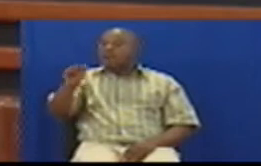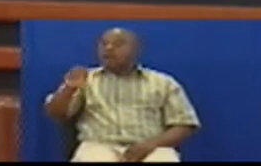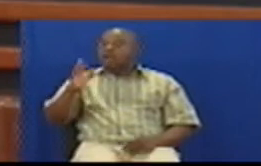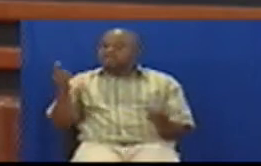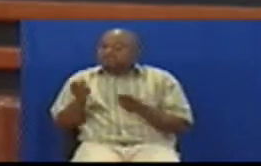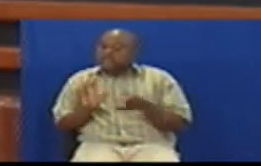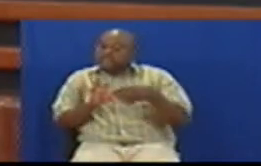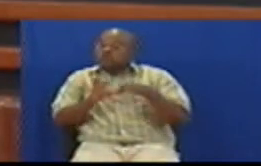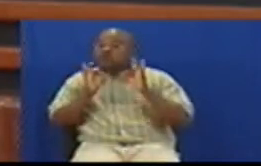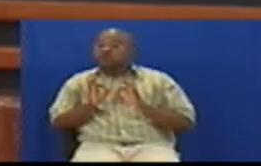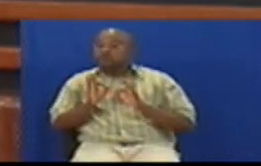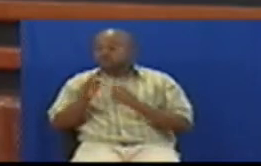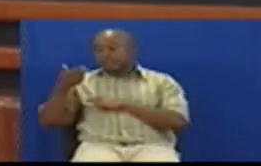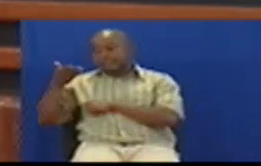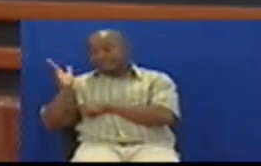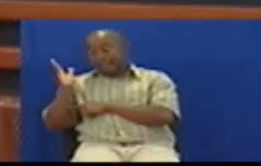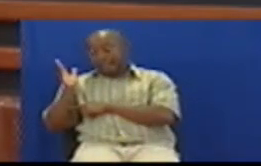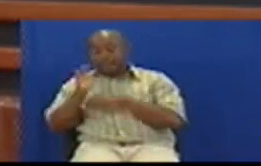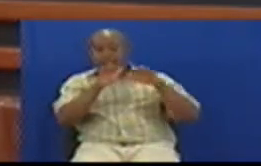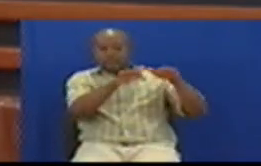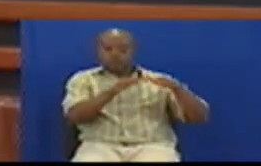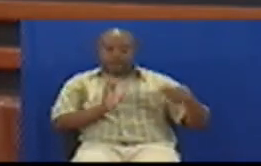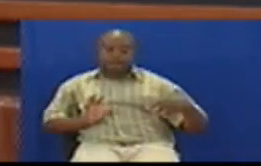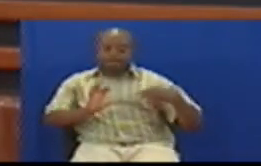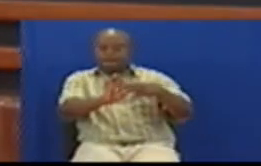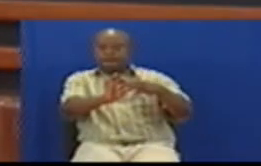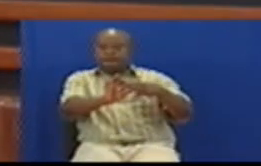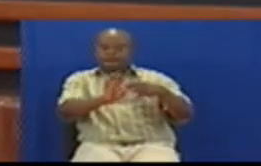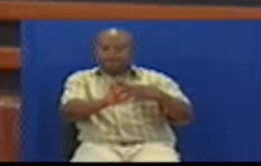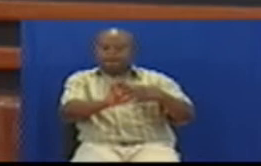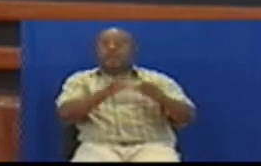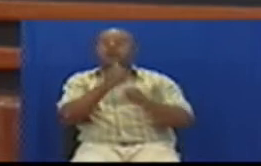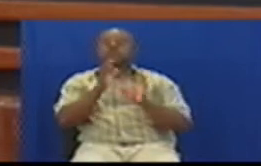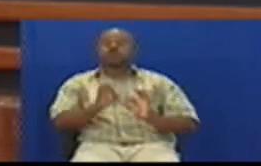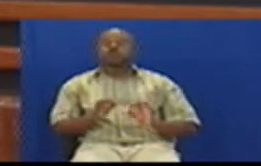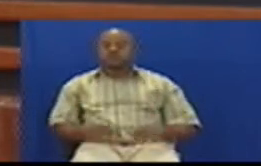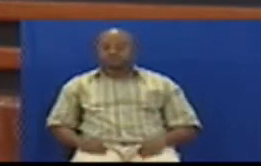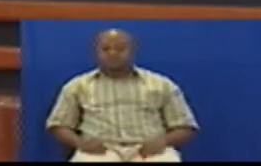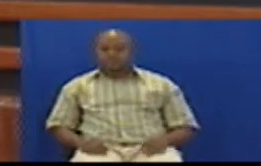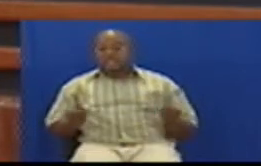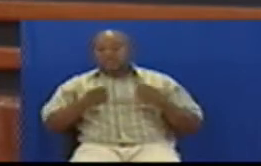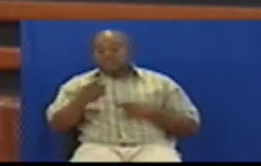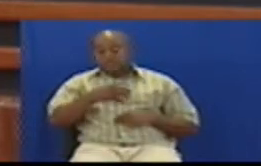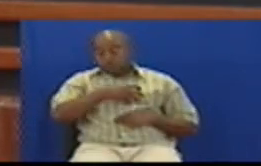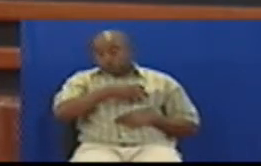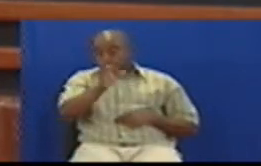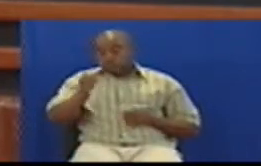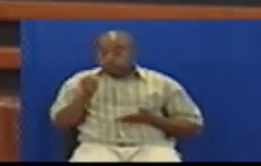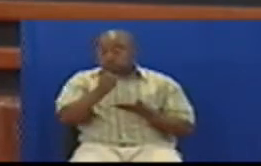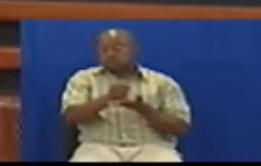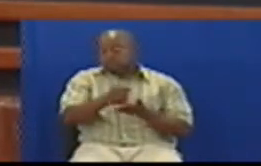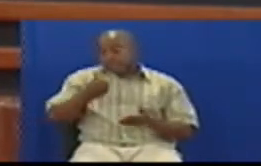tukufu kwa kazi nzuri ambazo zinafanyika pale. Waziri wa Uwekezaji baba yangu Mkupa na mdogo